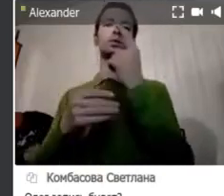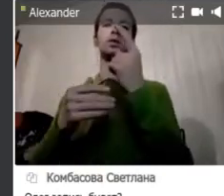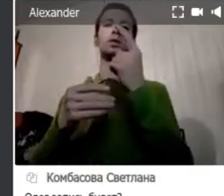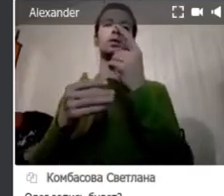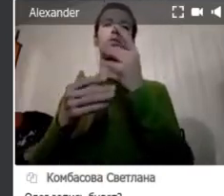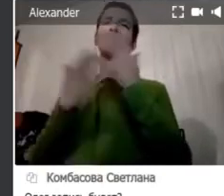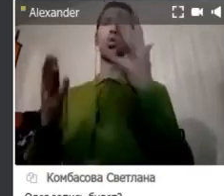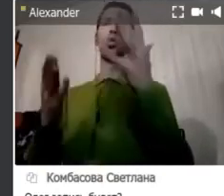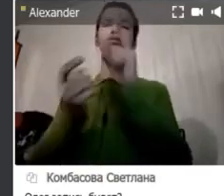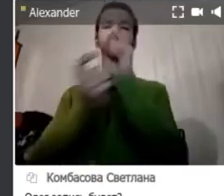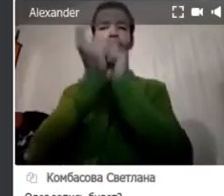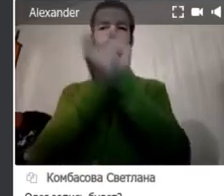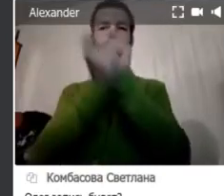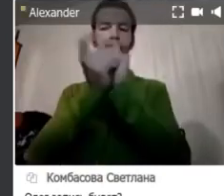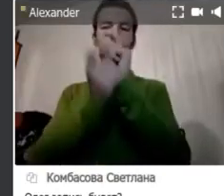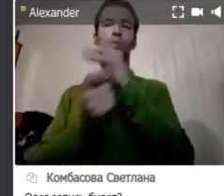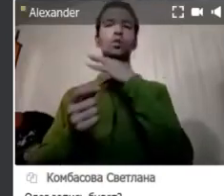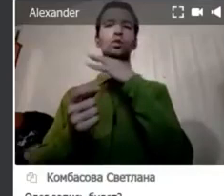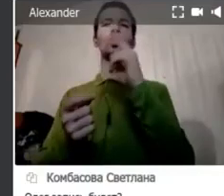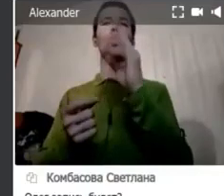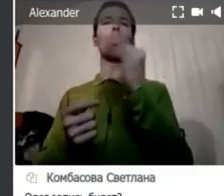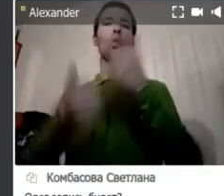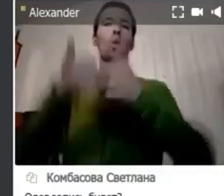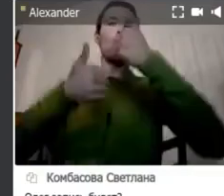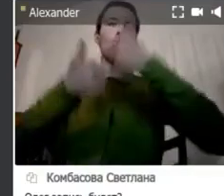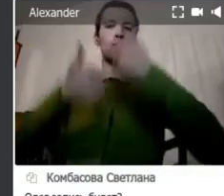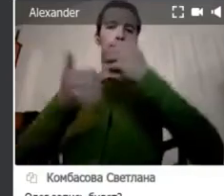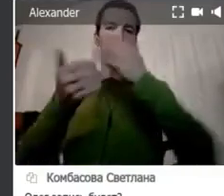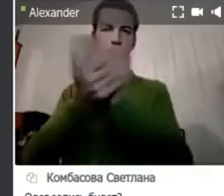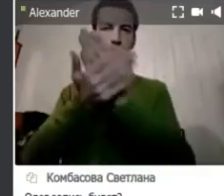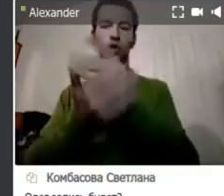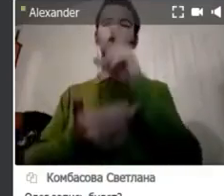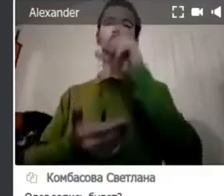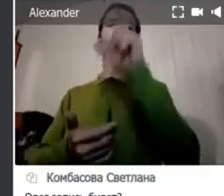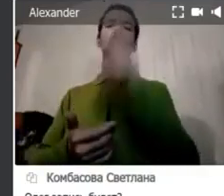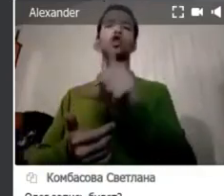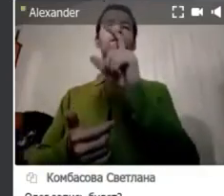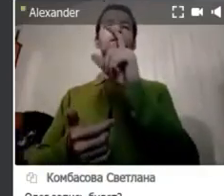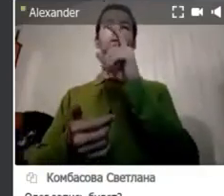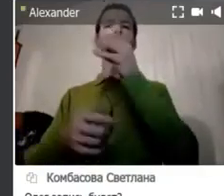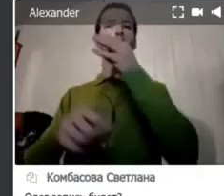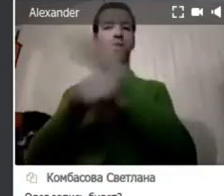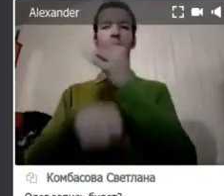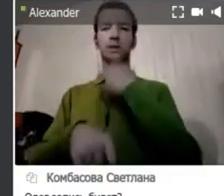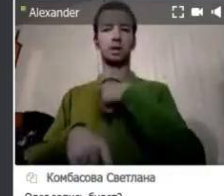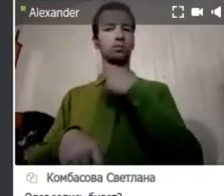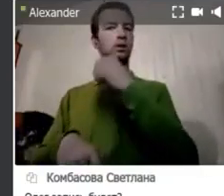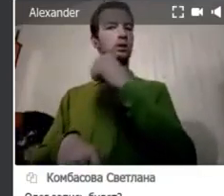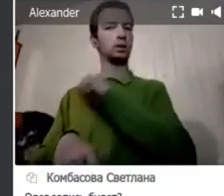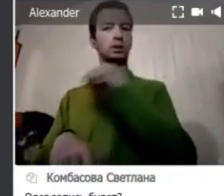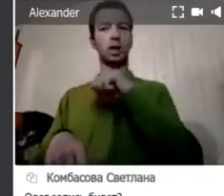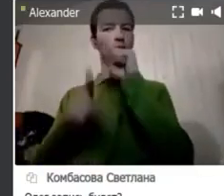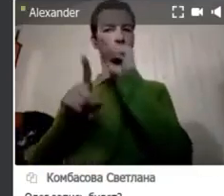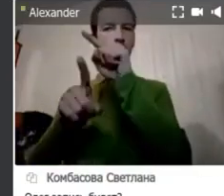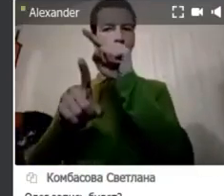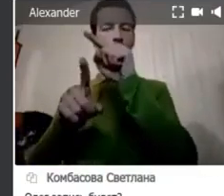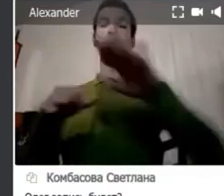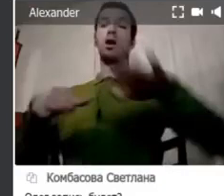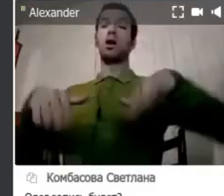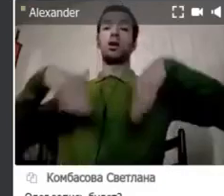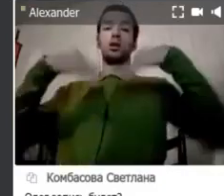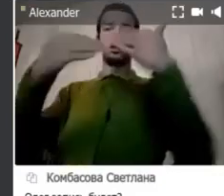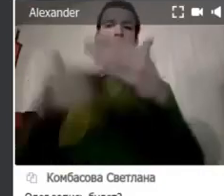можно зарабатывать, но в секторе бизнеса еще более высокая конкуренция, еще более